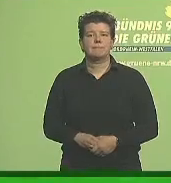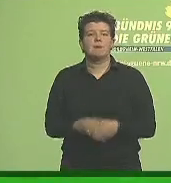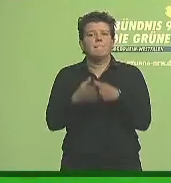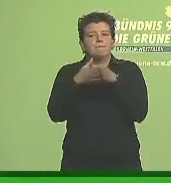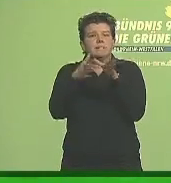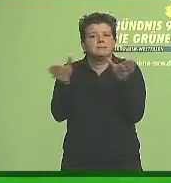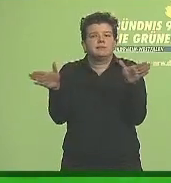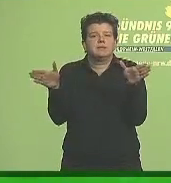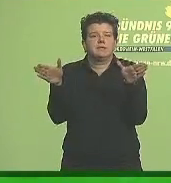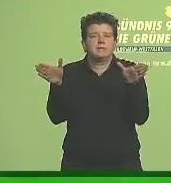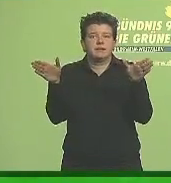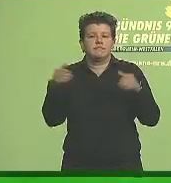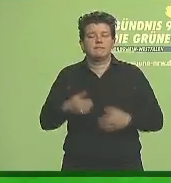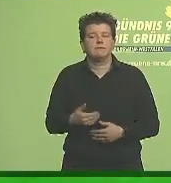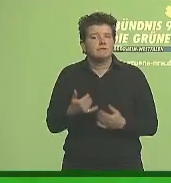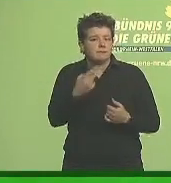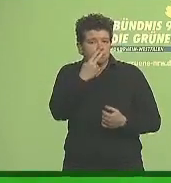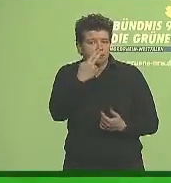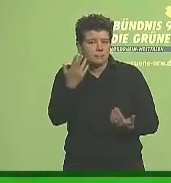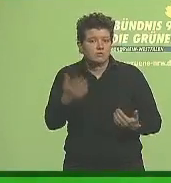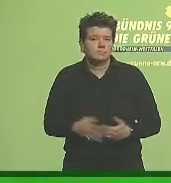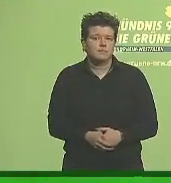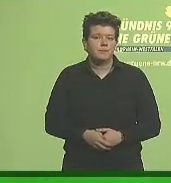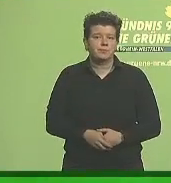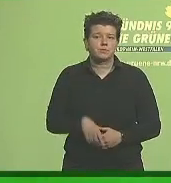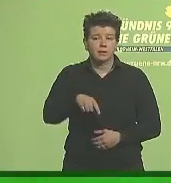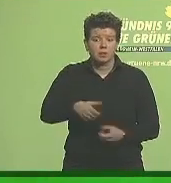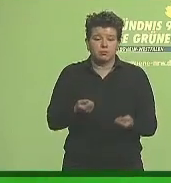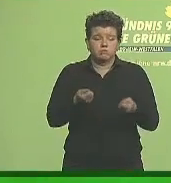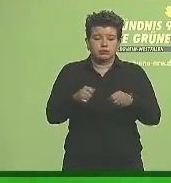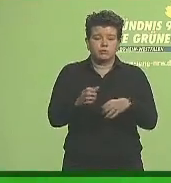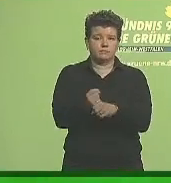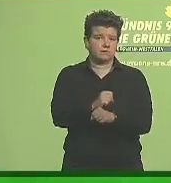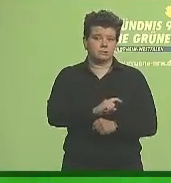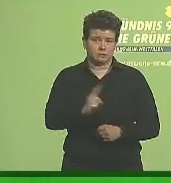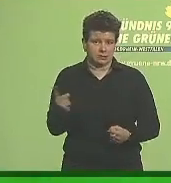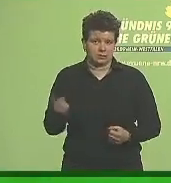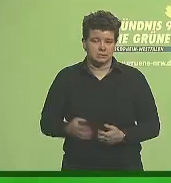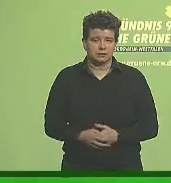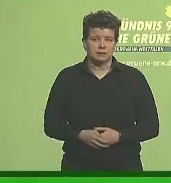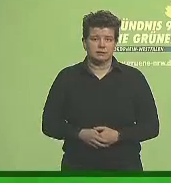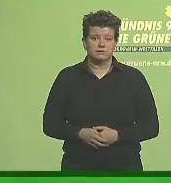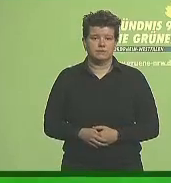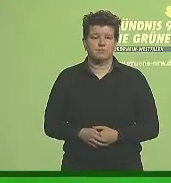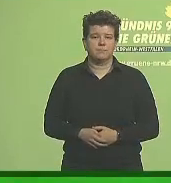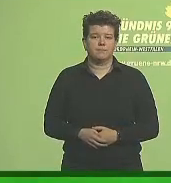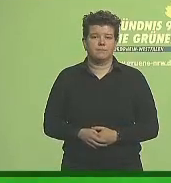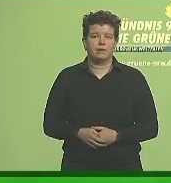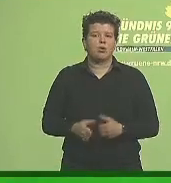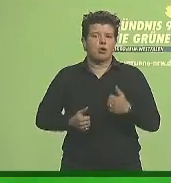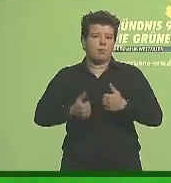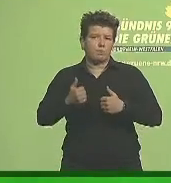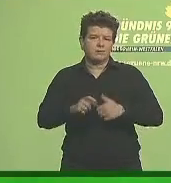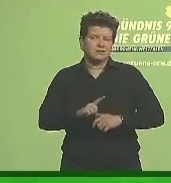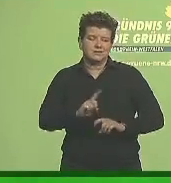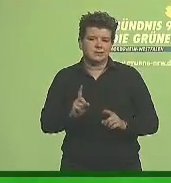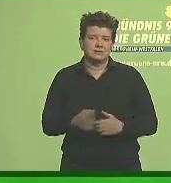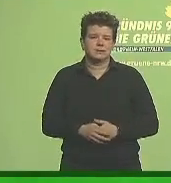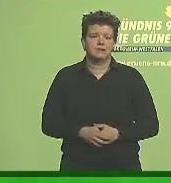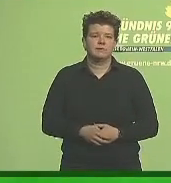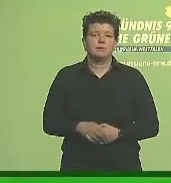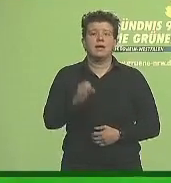ausgestalten. Und im Übrigen ist das keine Beschlussfassung, die im Koalitionsvertrag steht, die ein Kompromiss wäre, sondern die